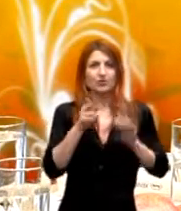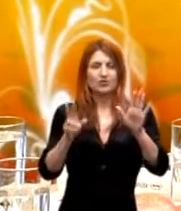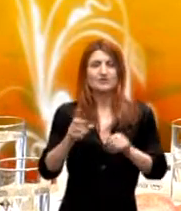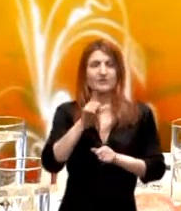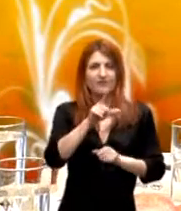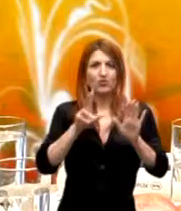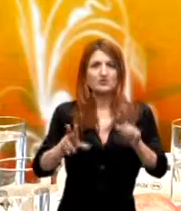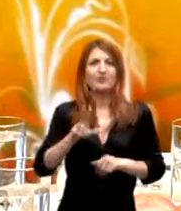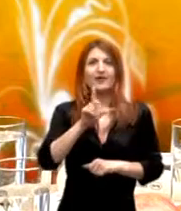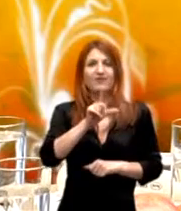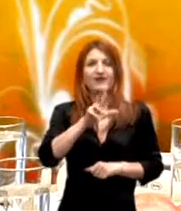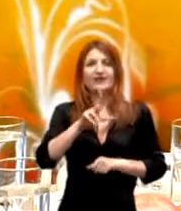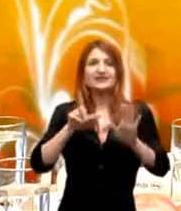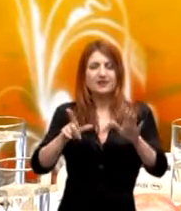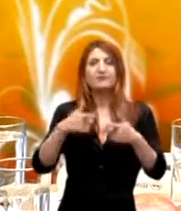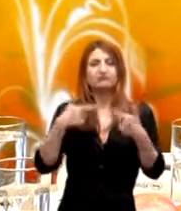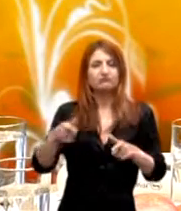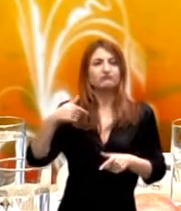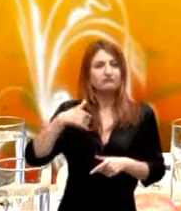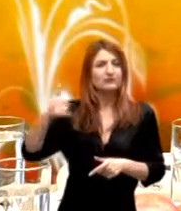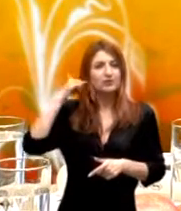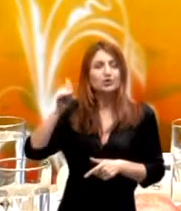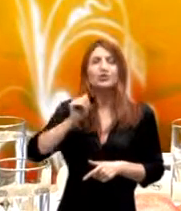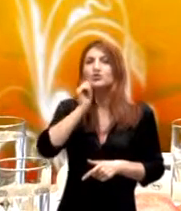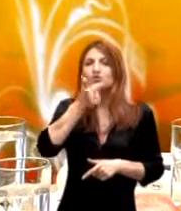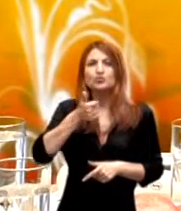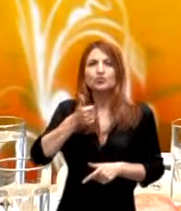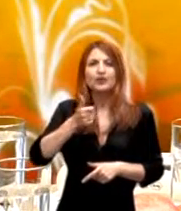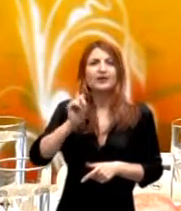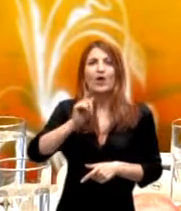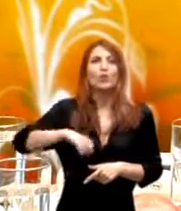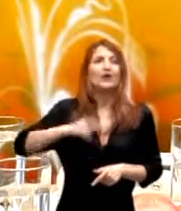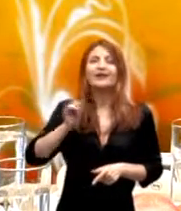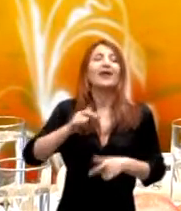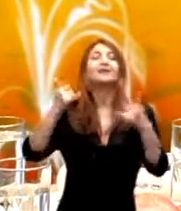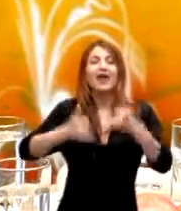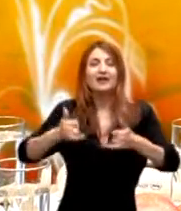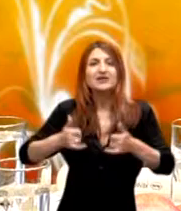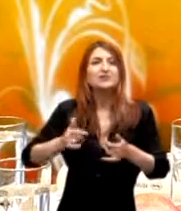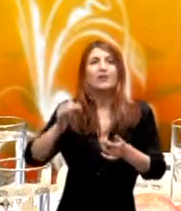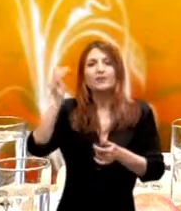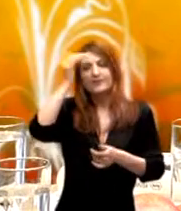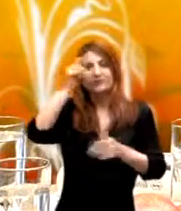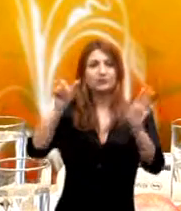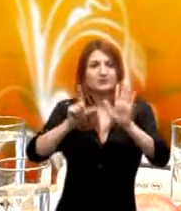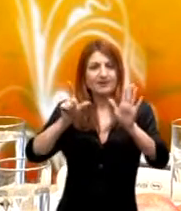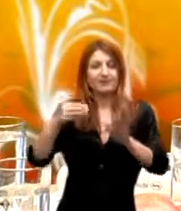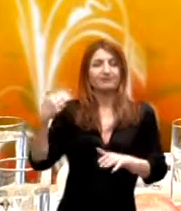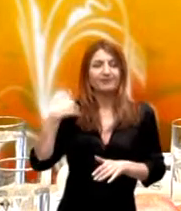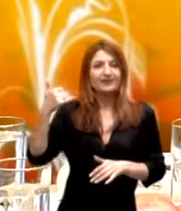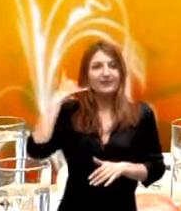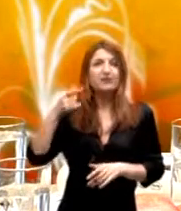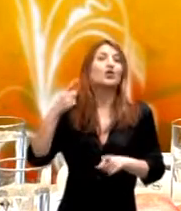4828 237. Nazovite me sutra do podne, danas već oko 7 uvečer, tako